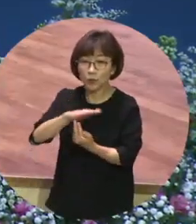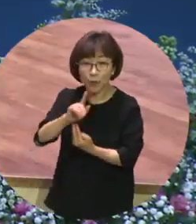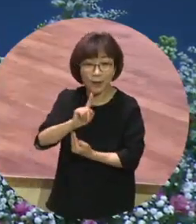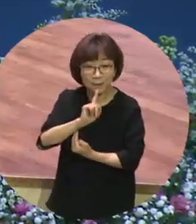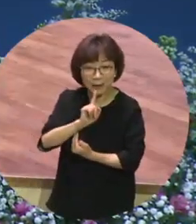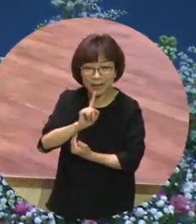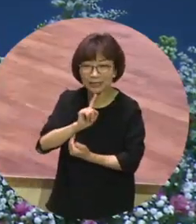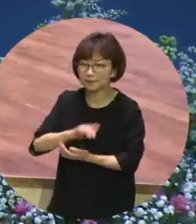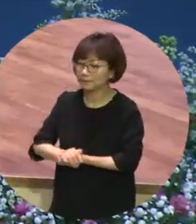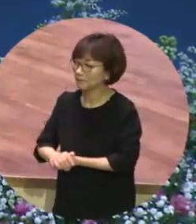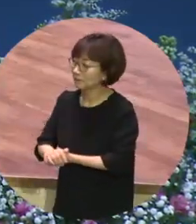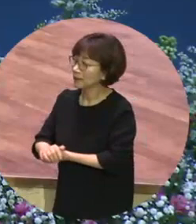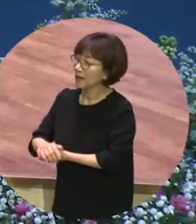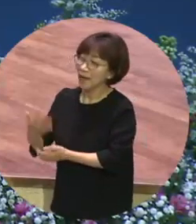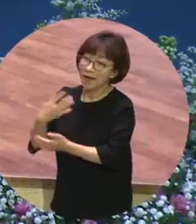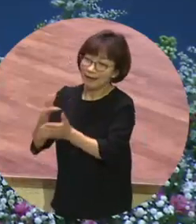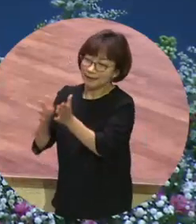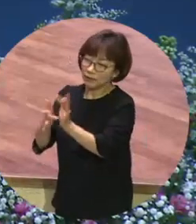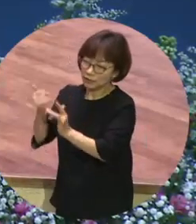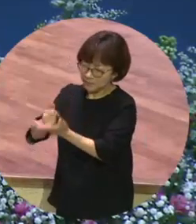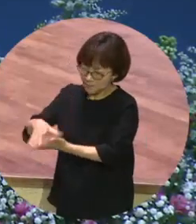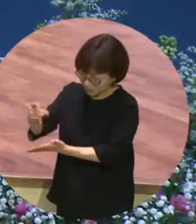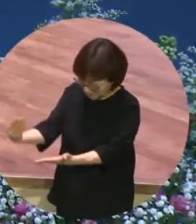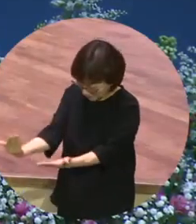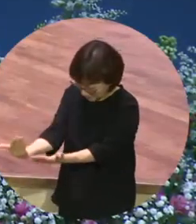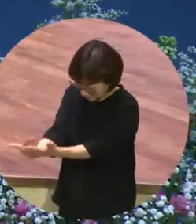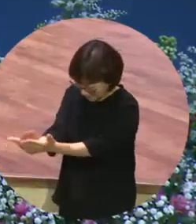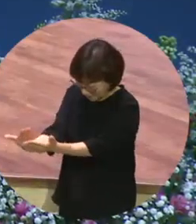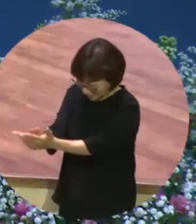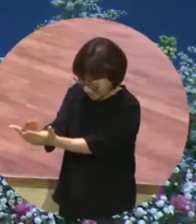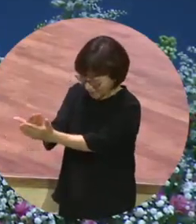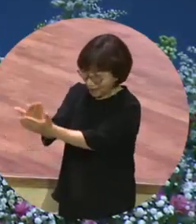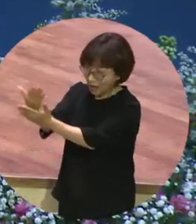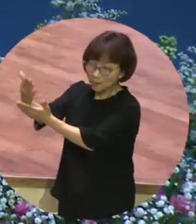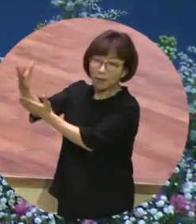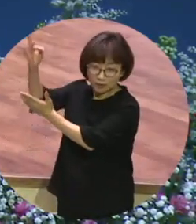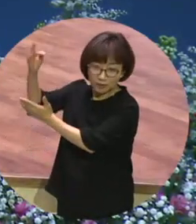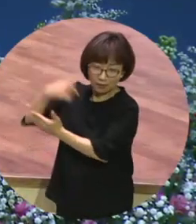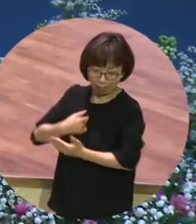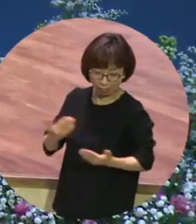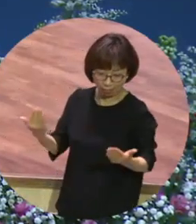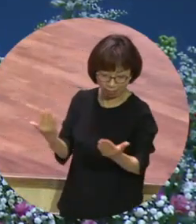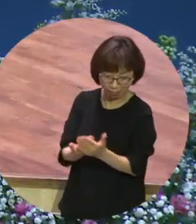최고의 기쁨으로 기쁨이라고 말했던 세례요한.